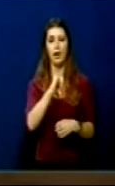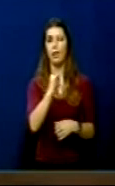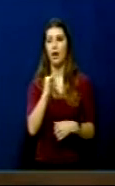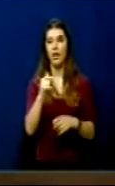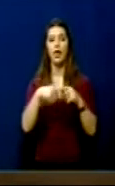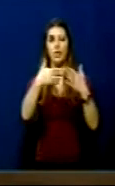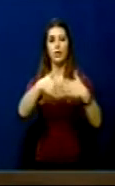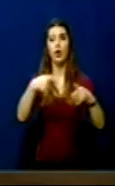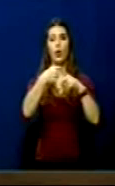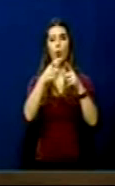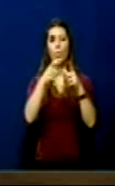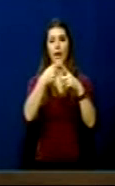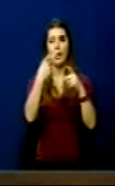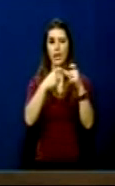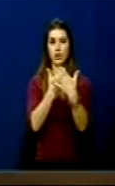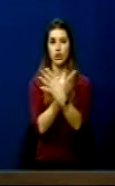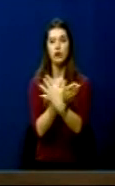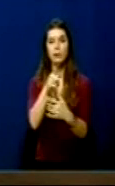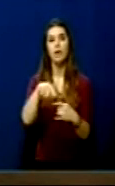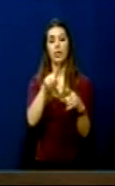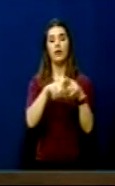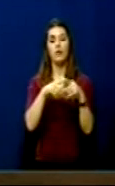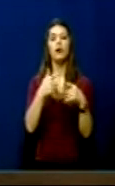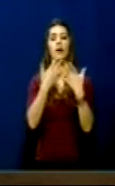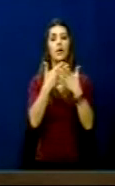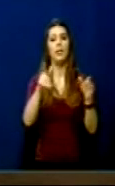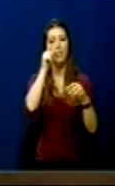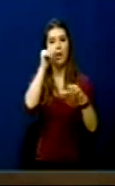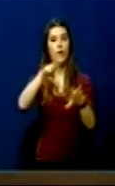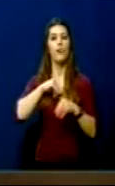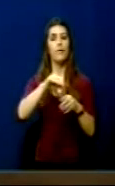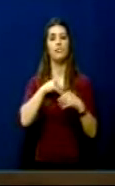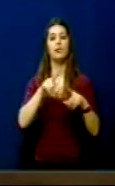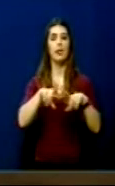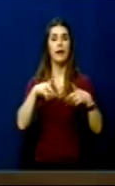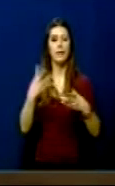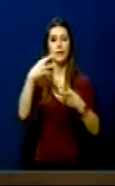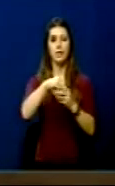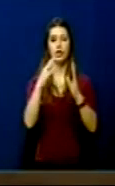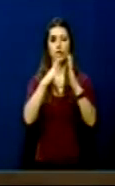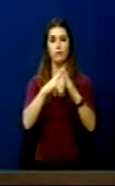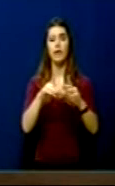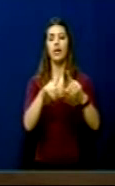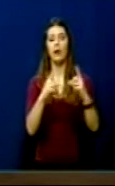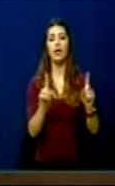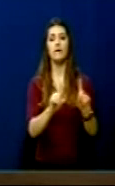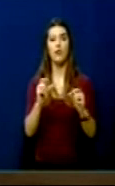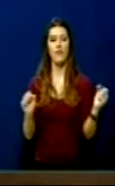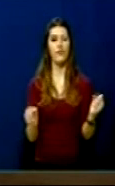në Kukës dhe të gjitha rrethet e tjera hapën shtëpitë dhe zemrat e tyre, edhe pse në kushte të një varfërie të